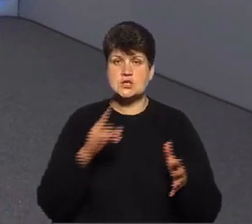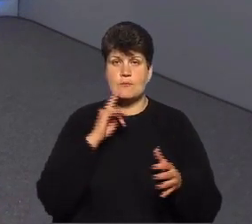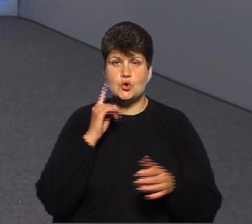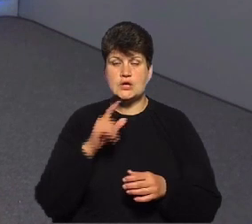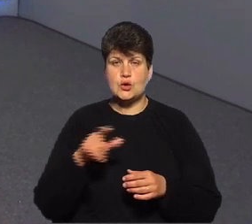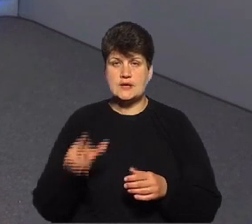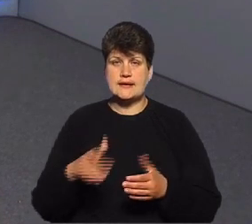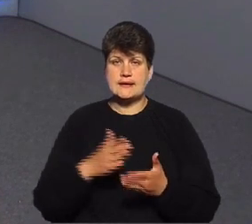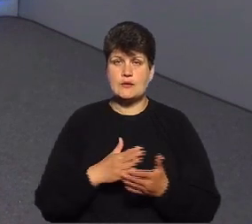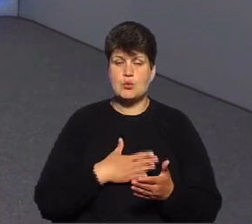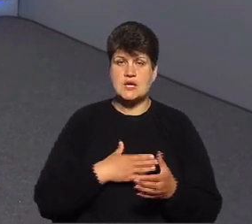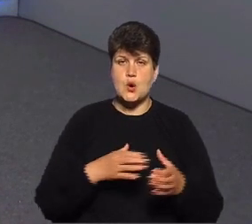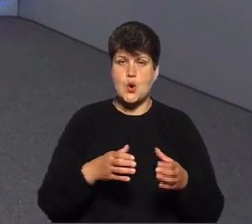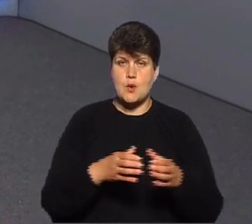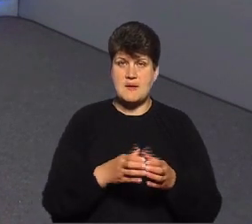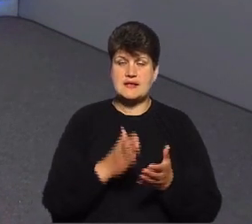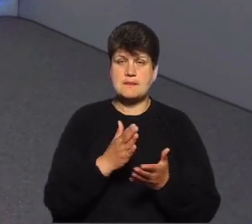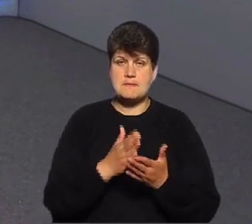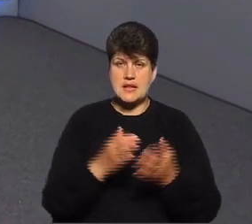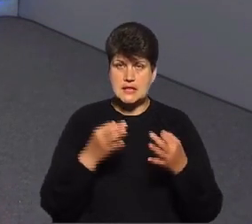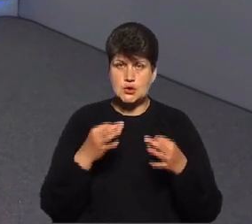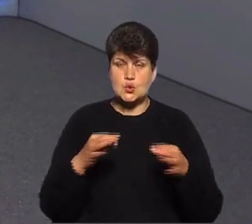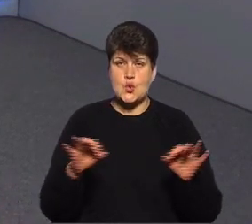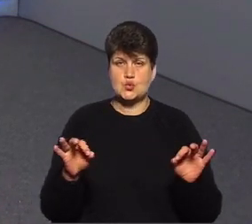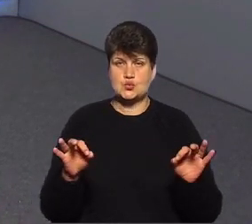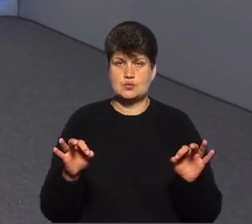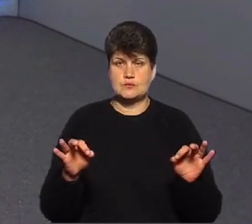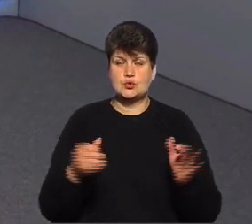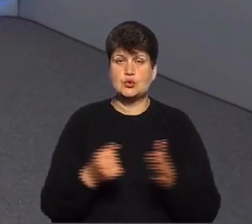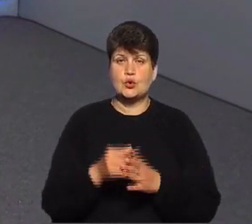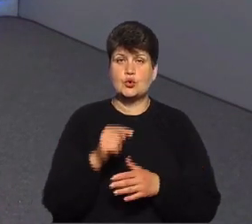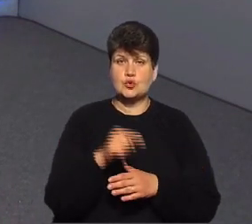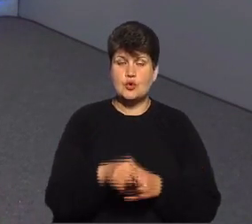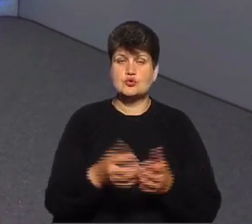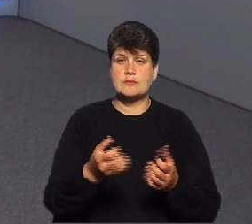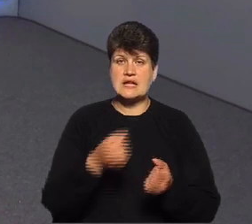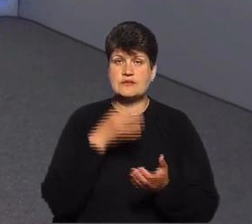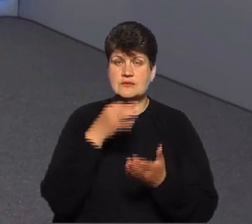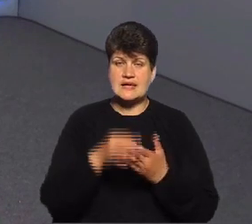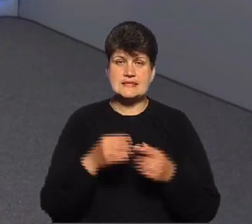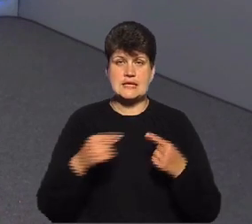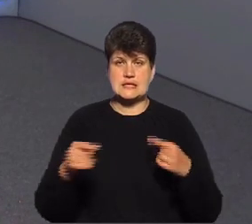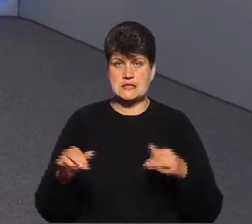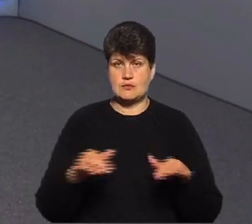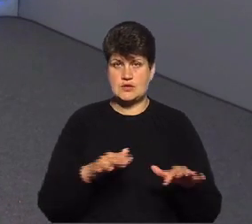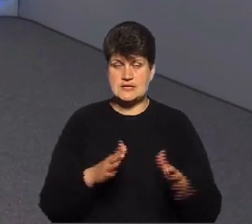громаді, мали доступ до того, щоб брати відповідальність за ті чи інші процеси, мали доступ до якихось